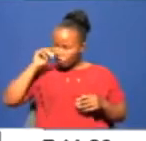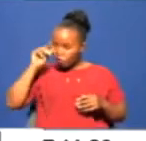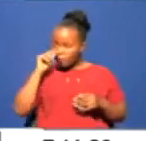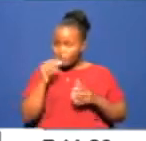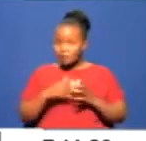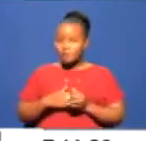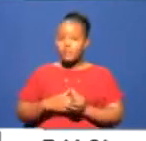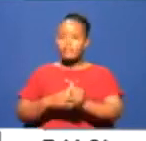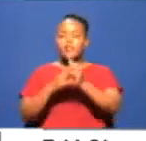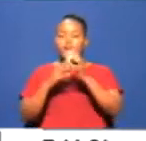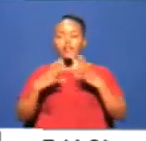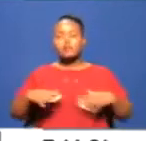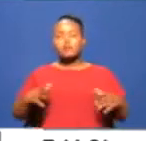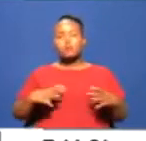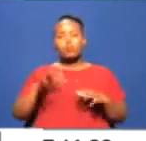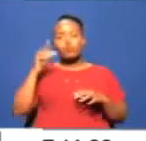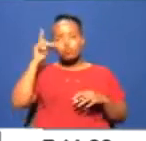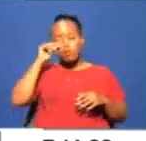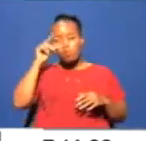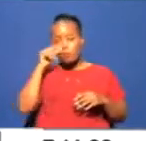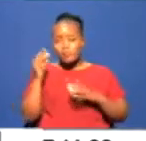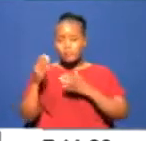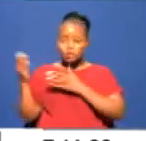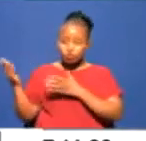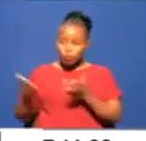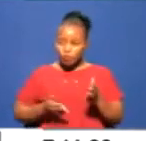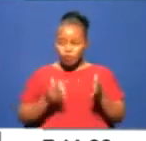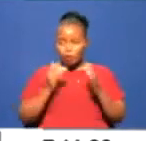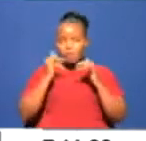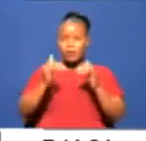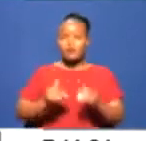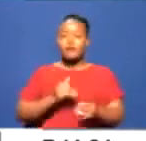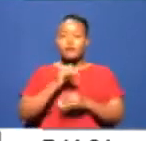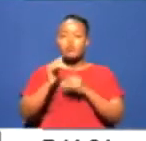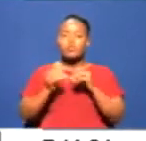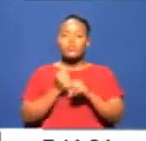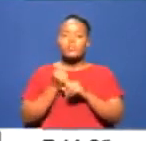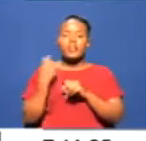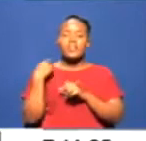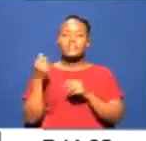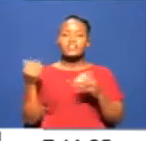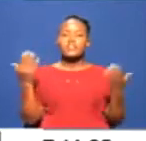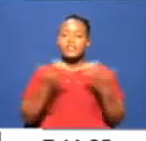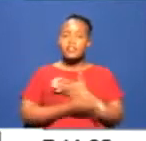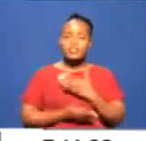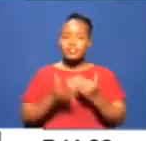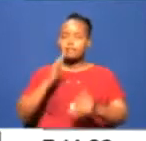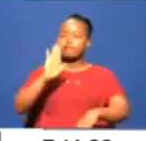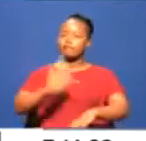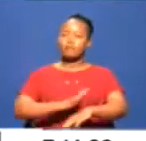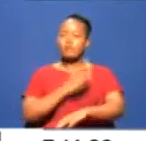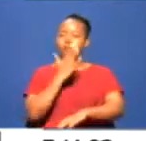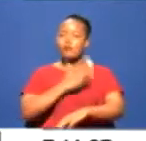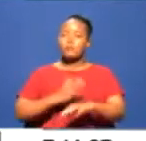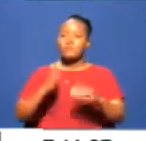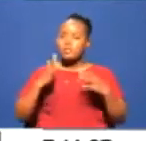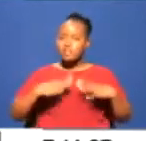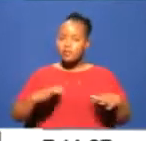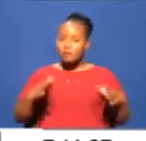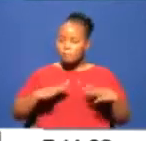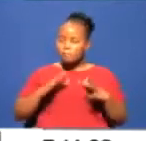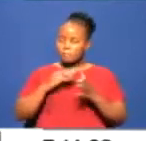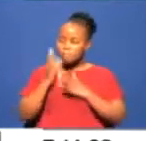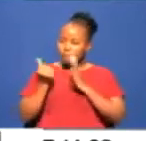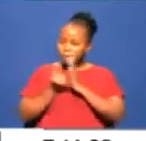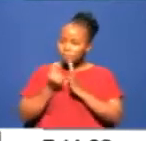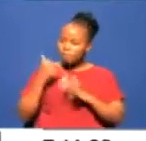wakazi kukaribisha mwaka mpya katika eneo la Mama Ngina jana usiku. Wasanii mbalimbali walitumbuiza, umati uliomiminika katika eneo hilo kwa sherehe